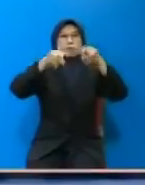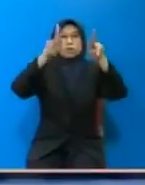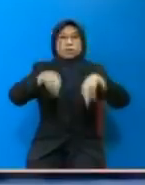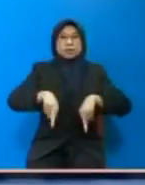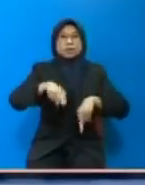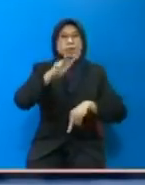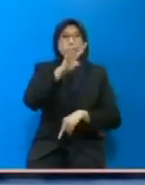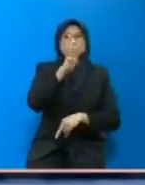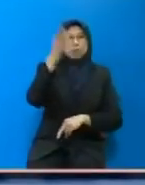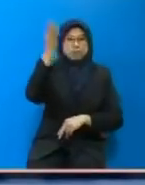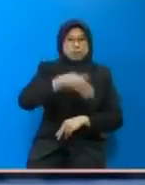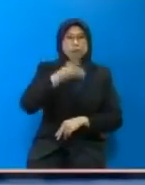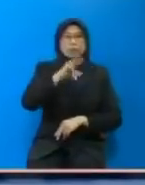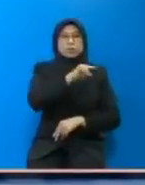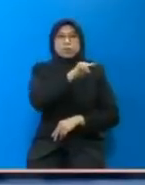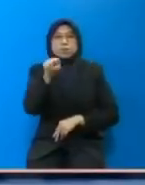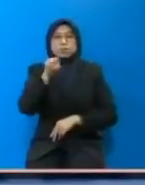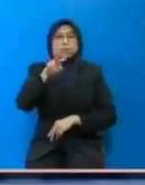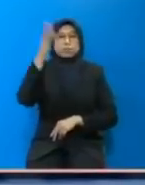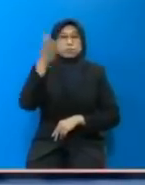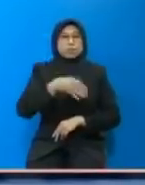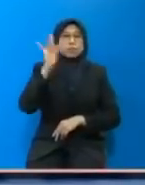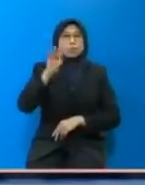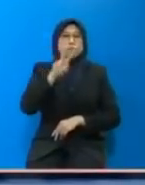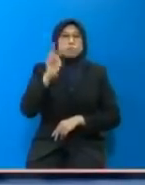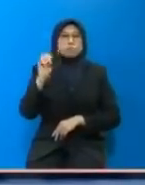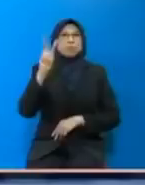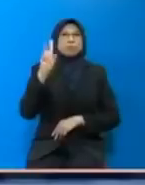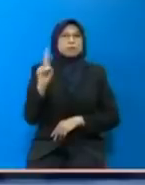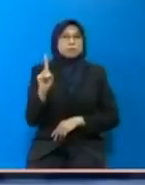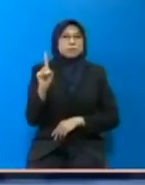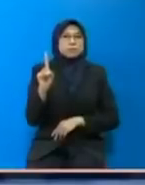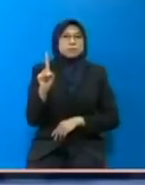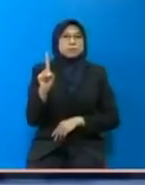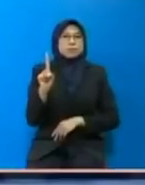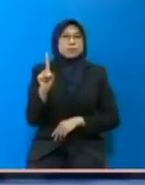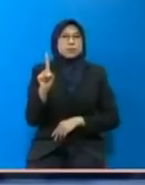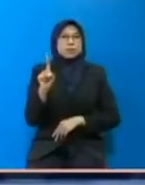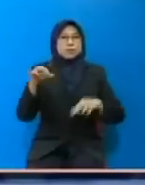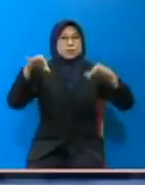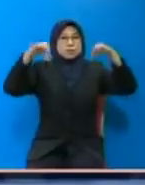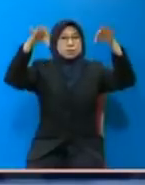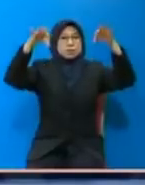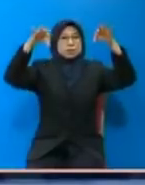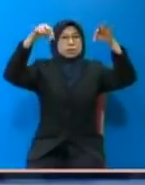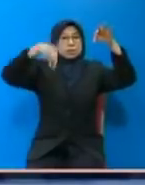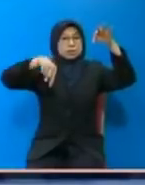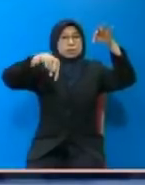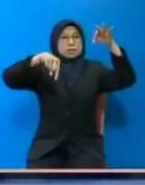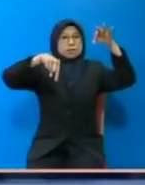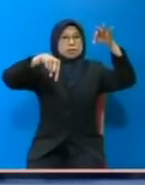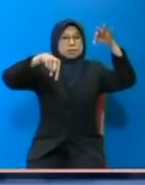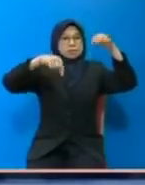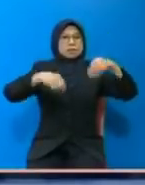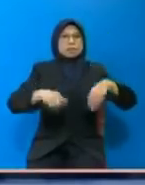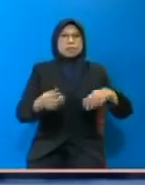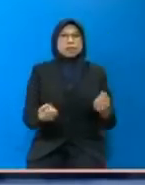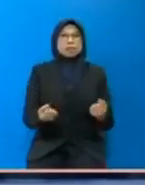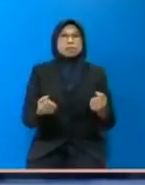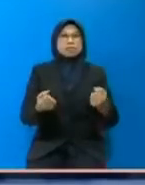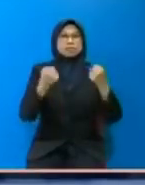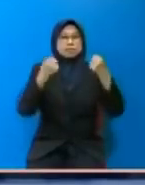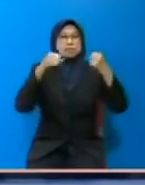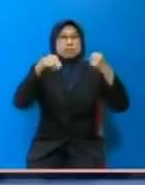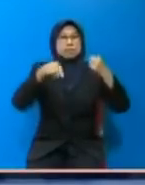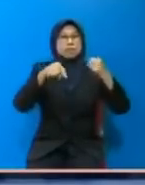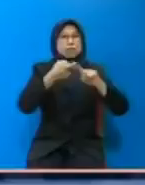bersidang 26 Julai sehingga 2 Ogos 2021. Document speaks louder than words. Ini adalah kita boleh faham